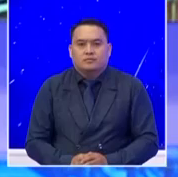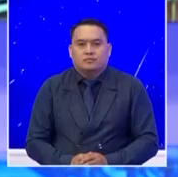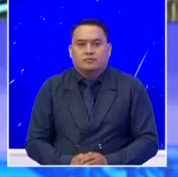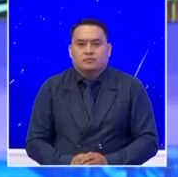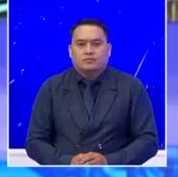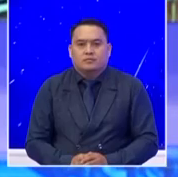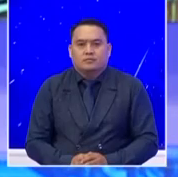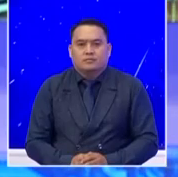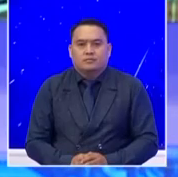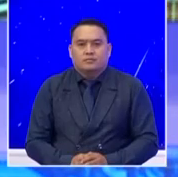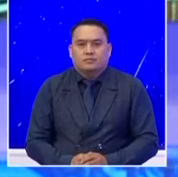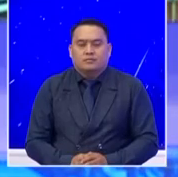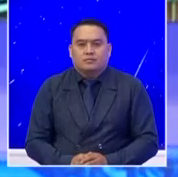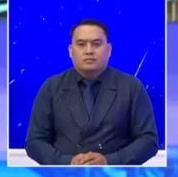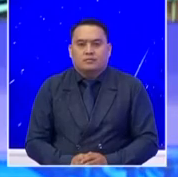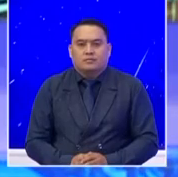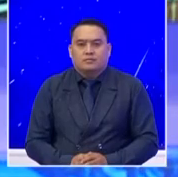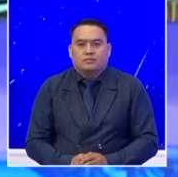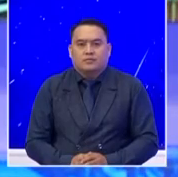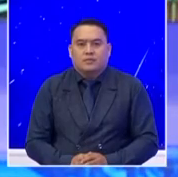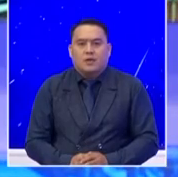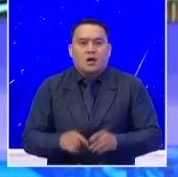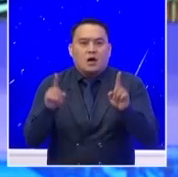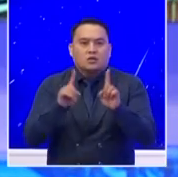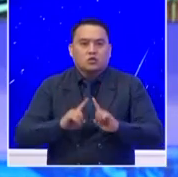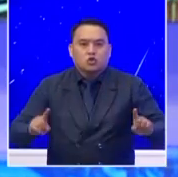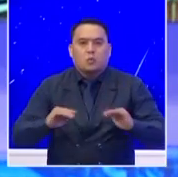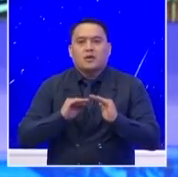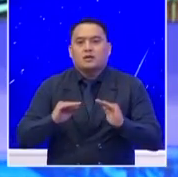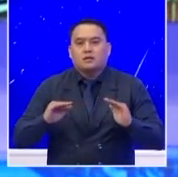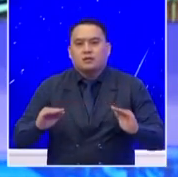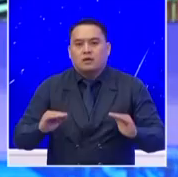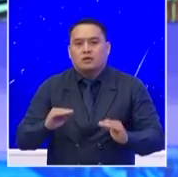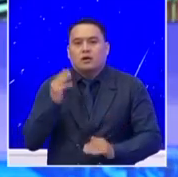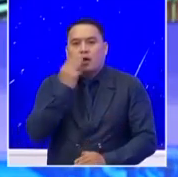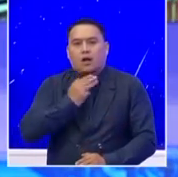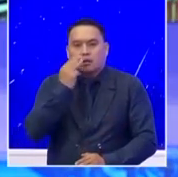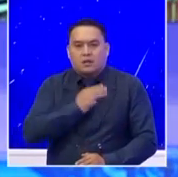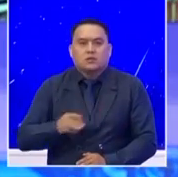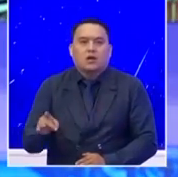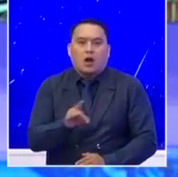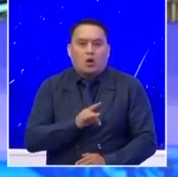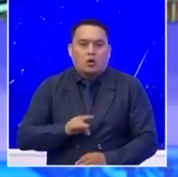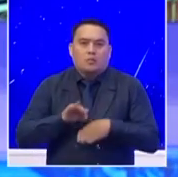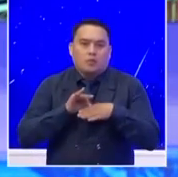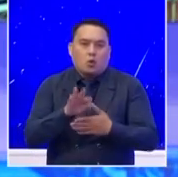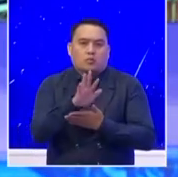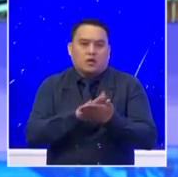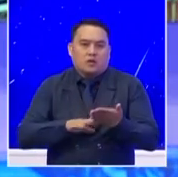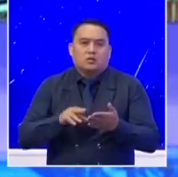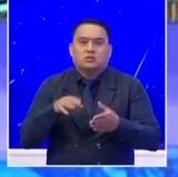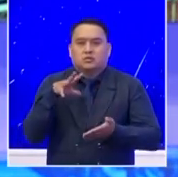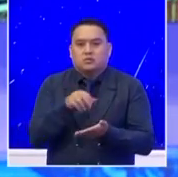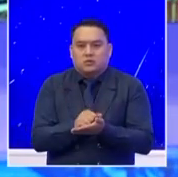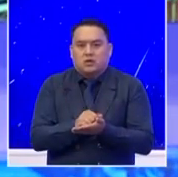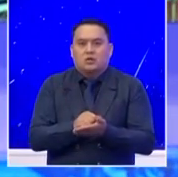К другим темам. Новые проблемы, новый подход. Особо дети Каратальского района могут продолжить лечение с помощью специалистов отдела